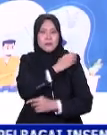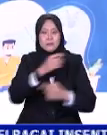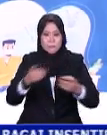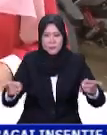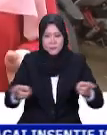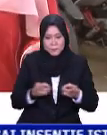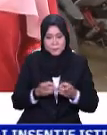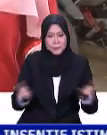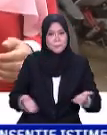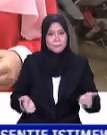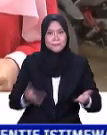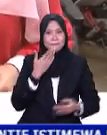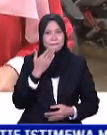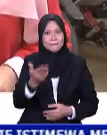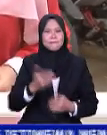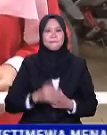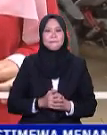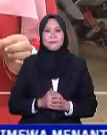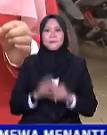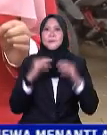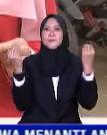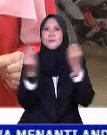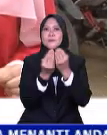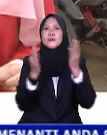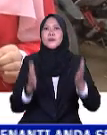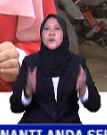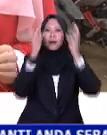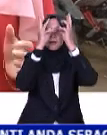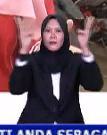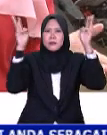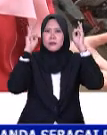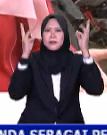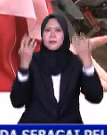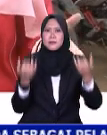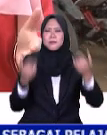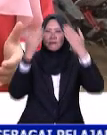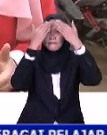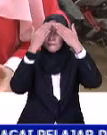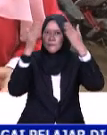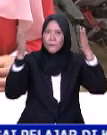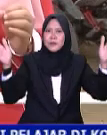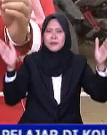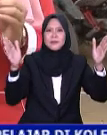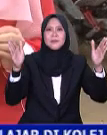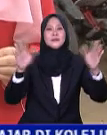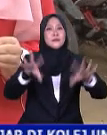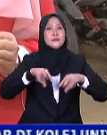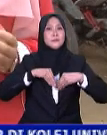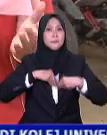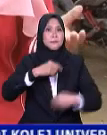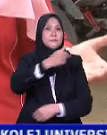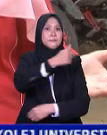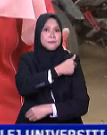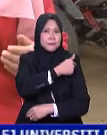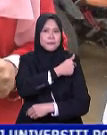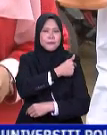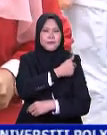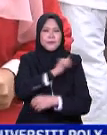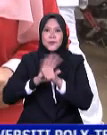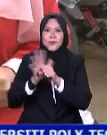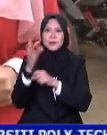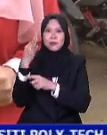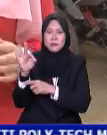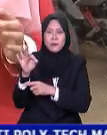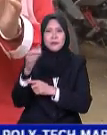ni. Masyarakat orang asli kini lebih terbuka untuk mengambil suntikan vaksin COVID-19 setelah